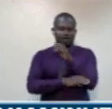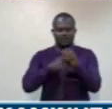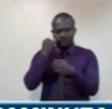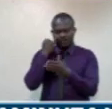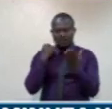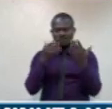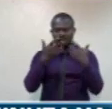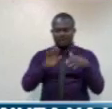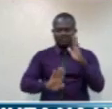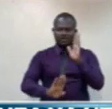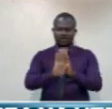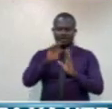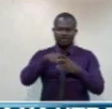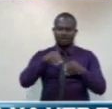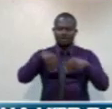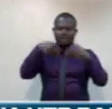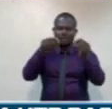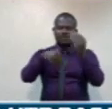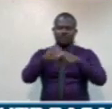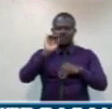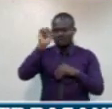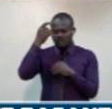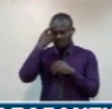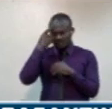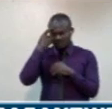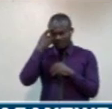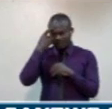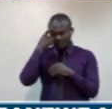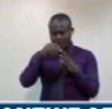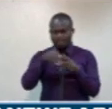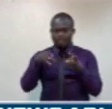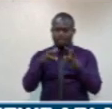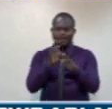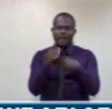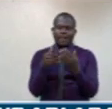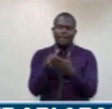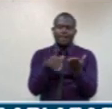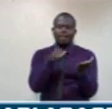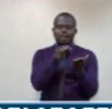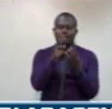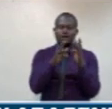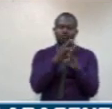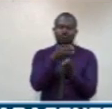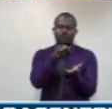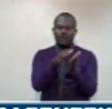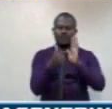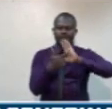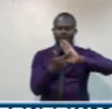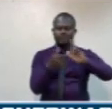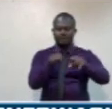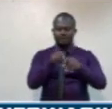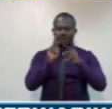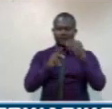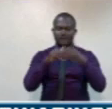bikomeye byamaze gutera imbere mu mitangire y'amasoko ya leta ku buryo na banki y'isi yatugaragaje